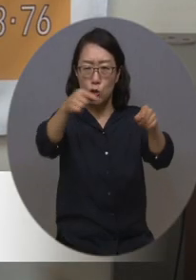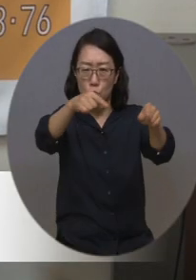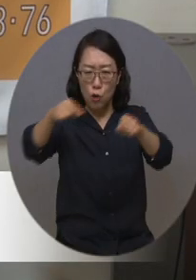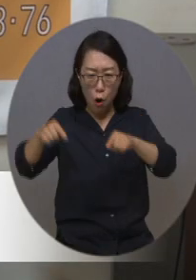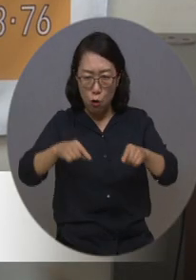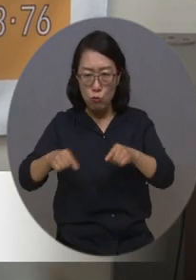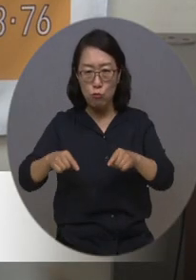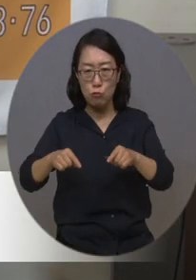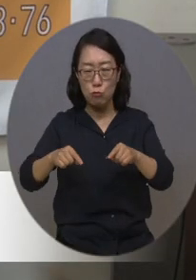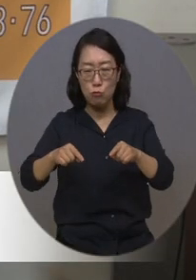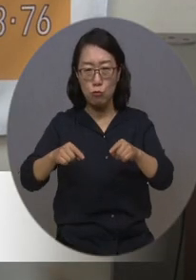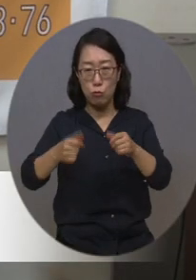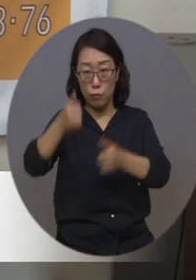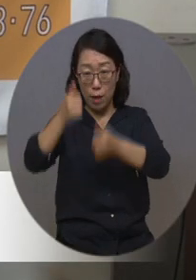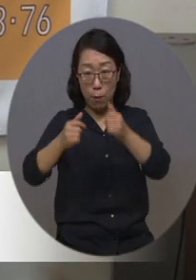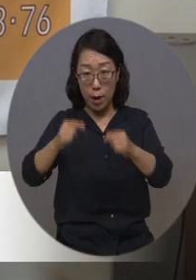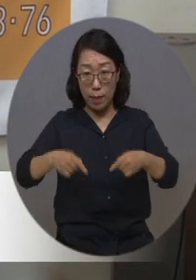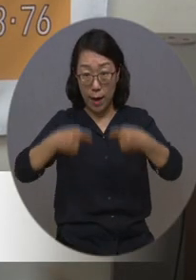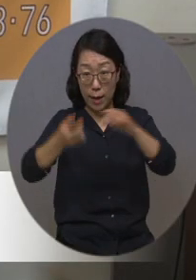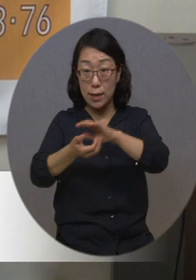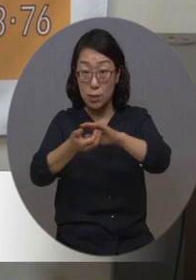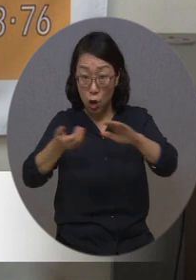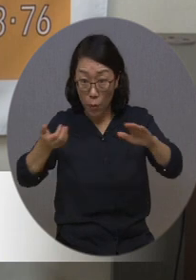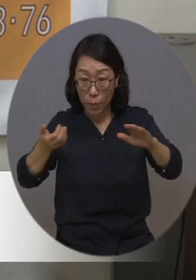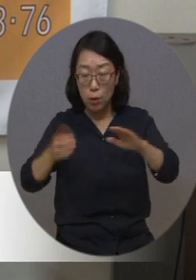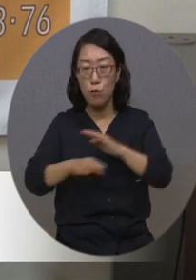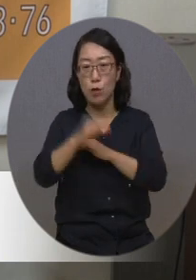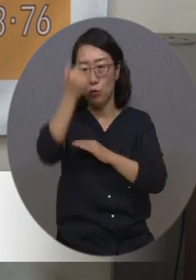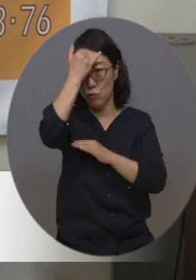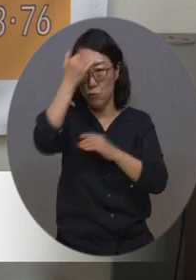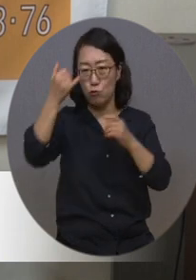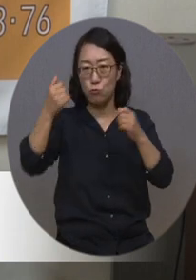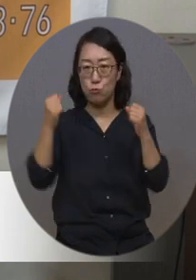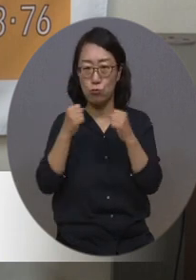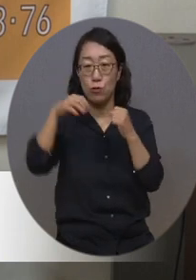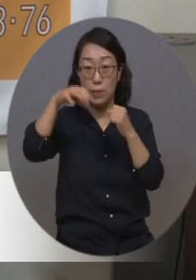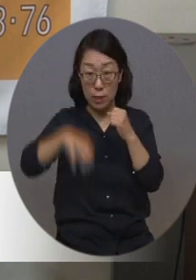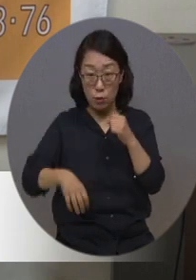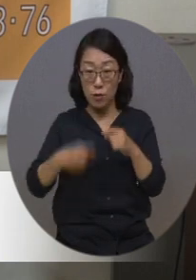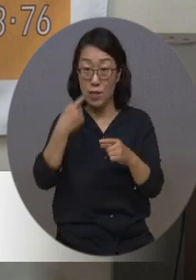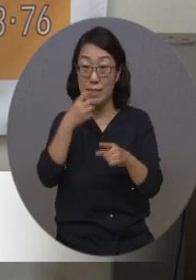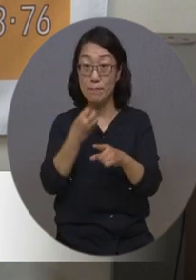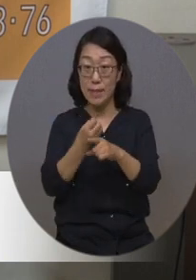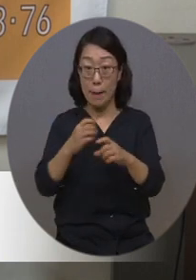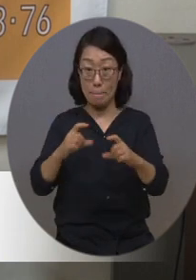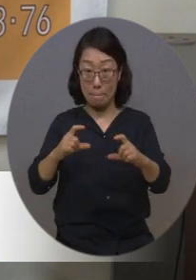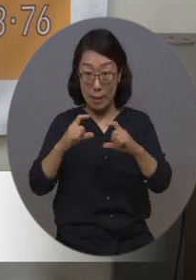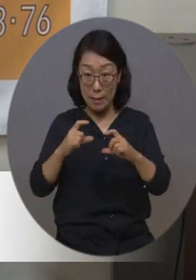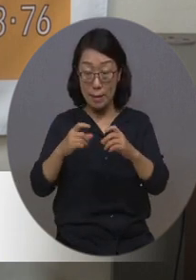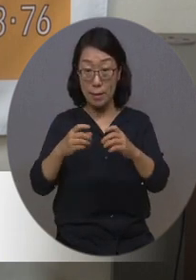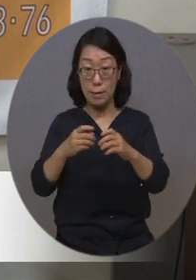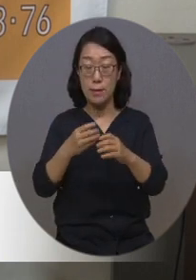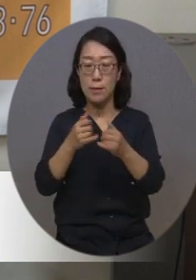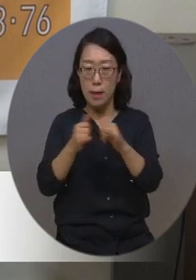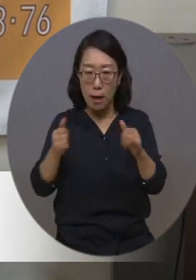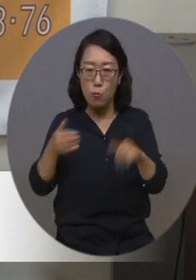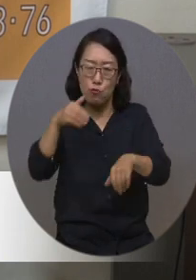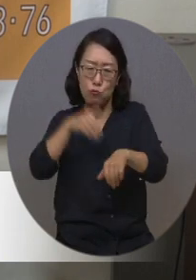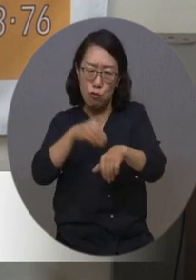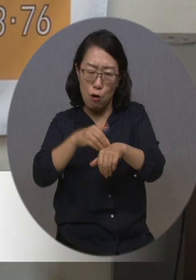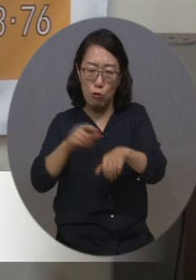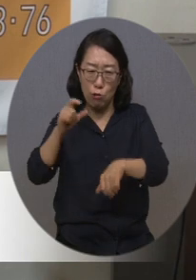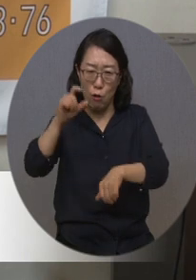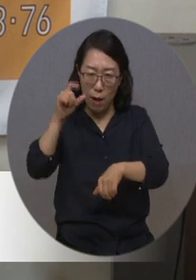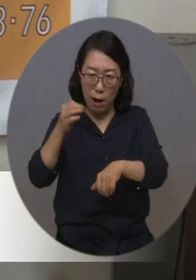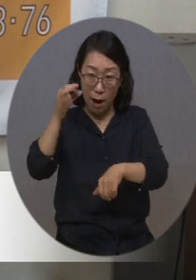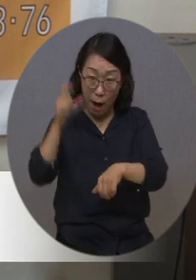전국대회에 나가기 전에 우리 충북에서 금상을 타신 선수들을 좀 훈련을 좀 강화해서